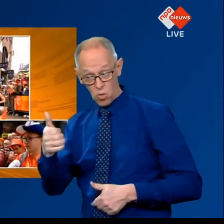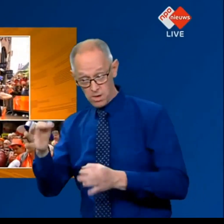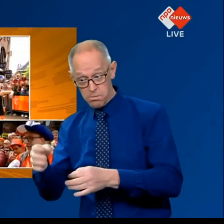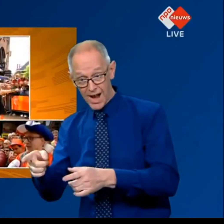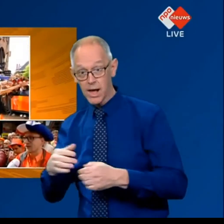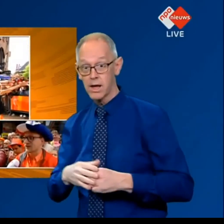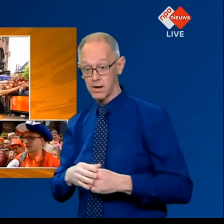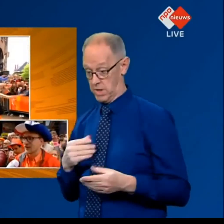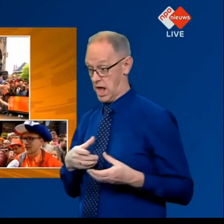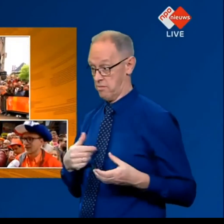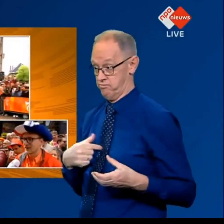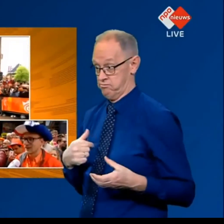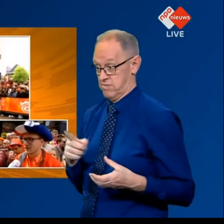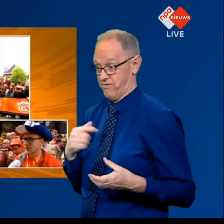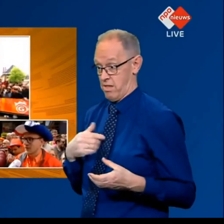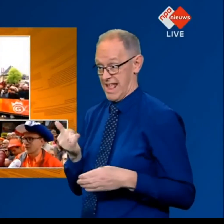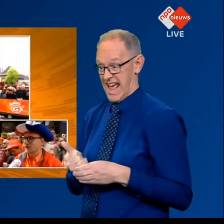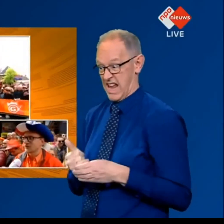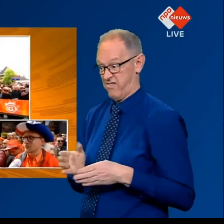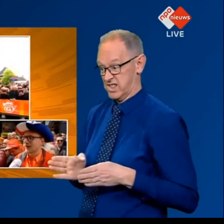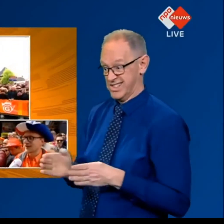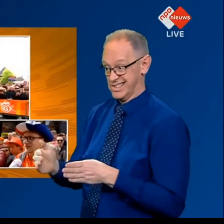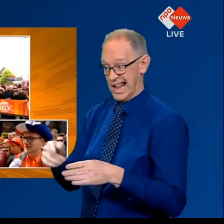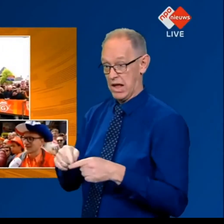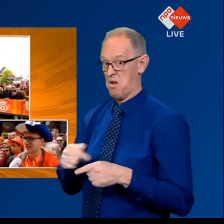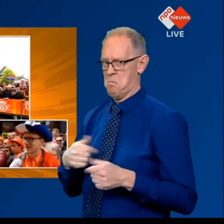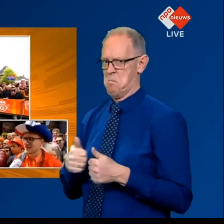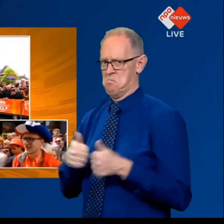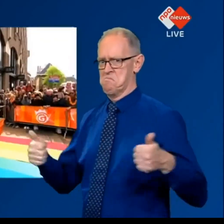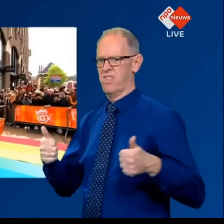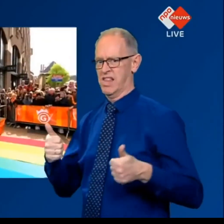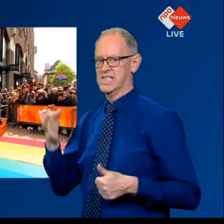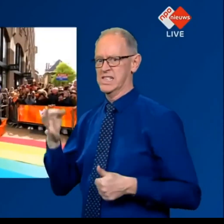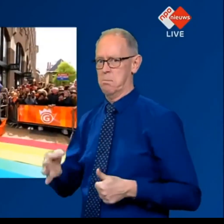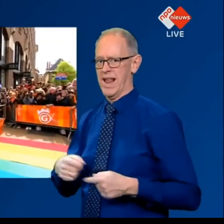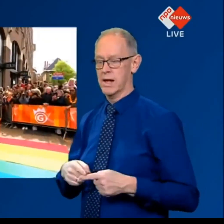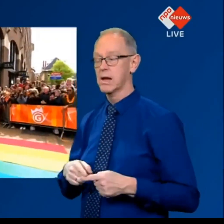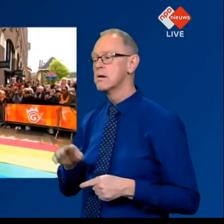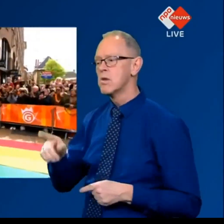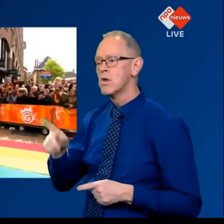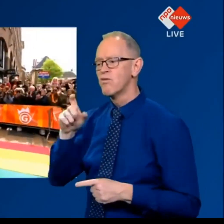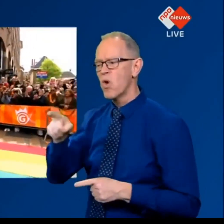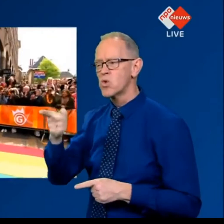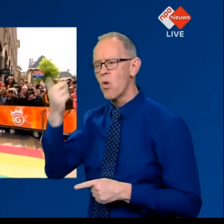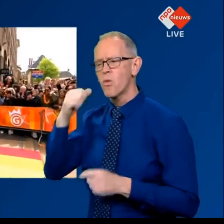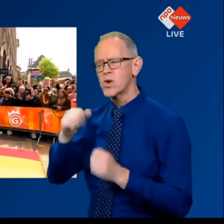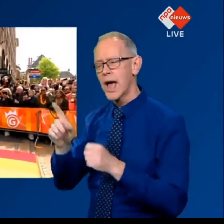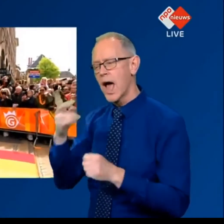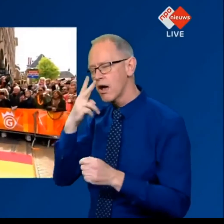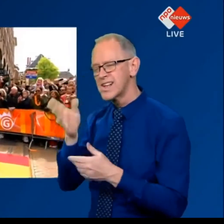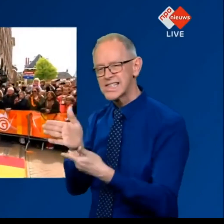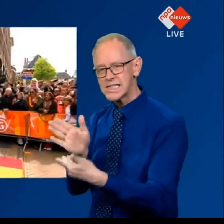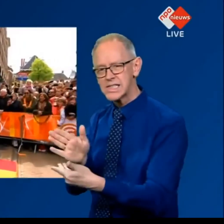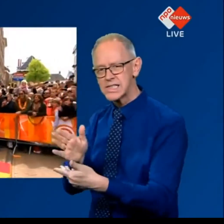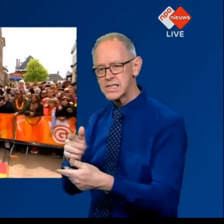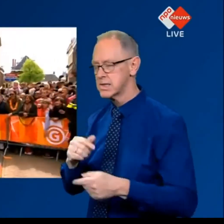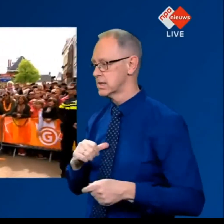mij wel. Ik sta aan het eind van deze steeg. Voor mij een fantastische plek. Dus, kunt u die foto van vorig jaar nog eens laten zien? Kijk, dat is